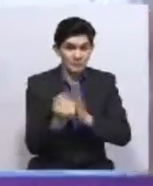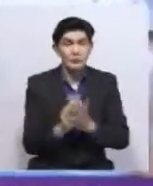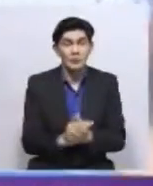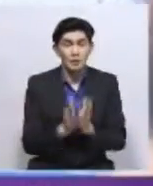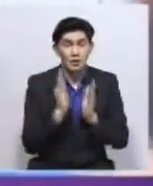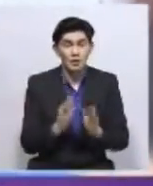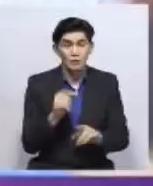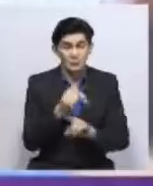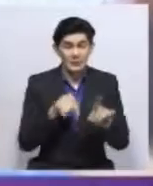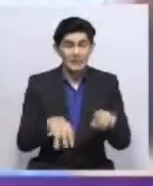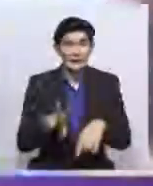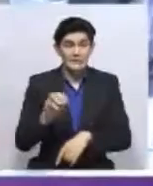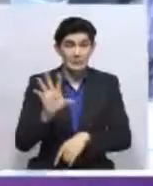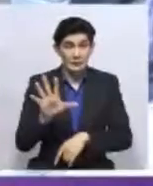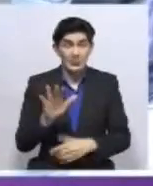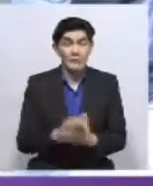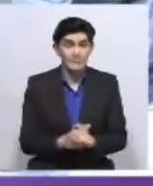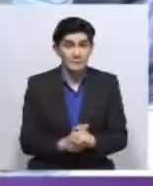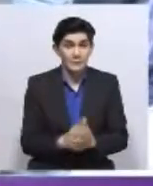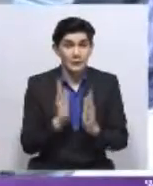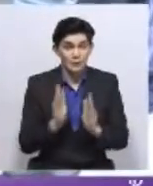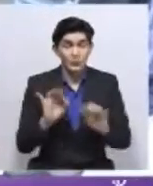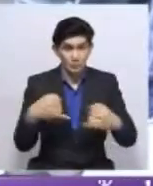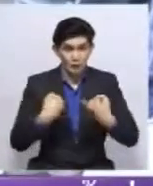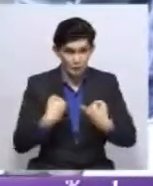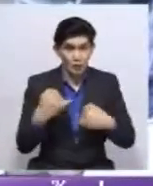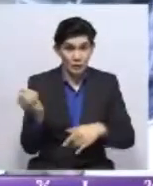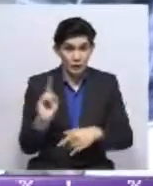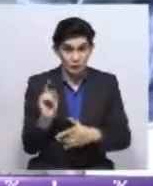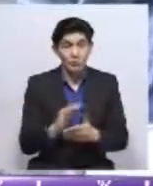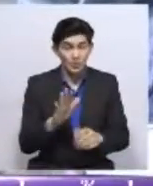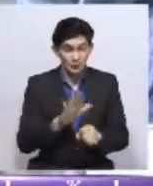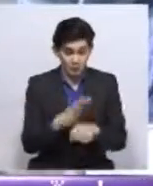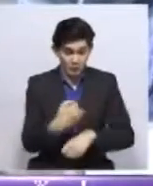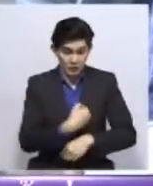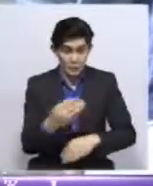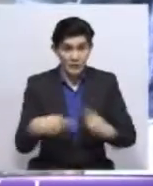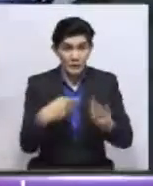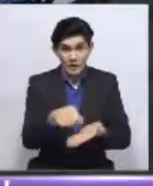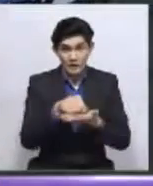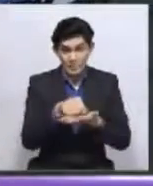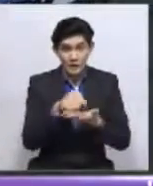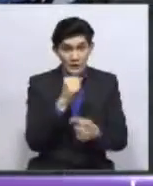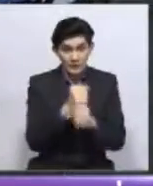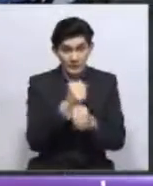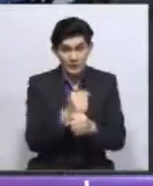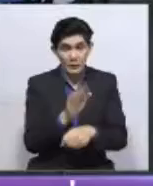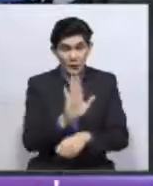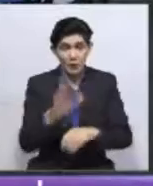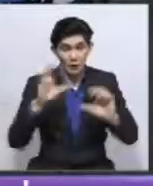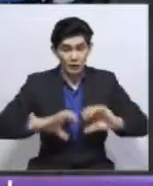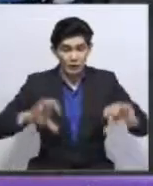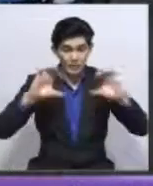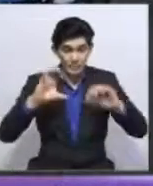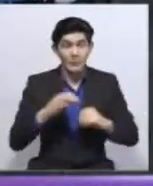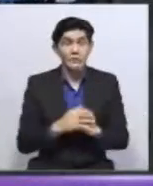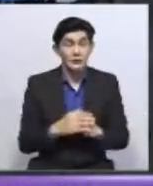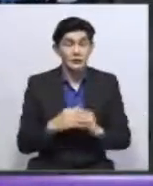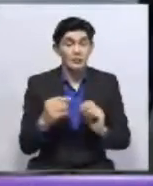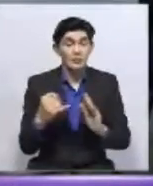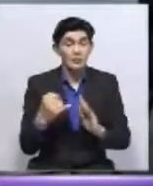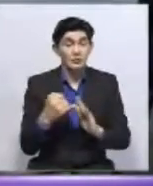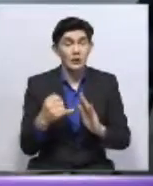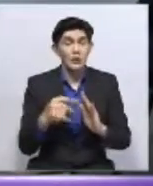แล้วกว่าร้อยละ75ซึ่งนายจ้างส่วนใหญ่พึงพอใจในการให้บริการของทางศูนย์ OSS จังหวัดล